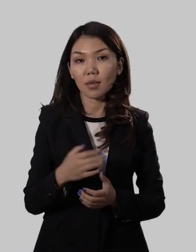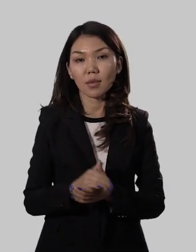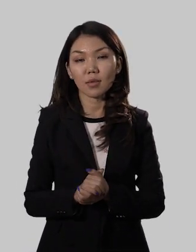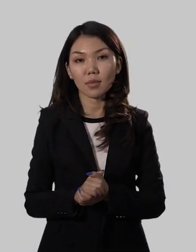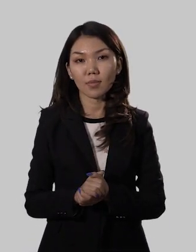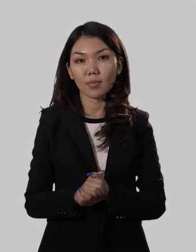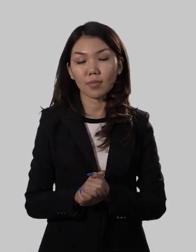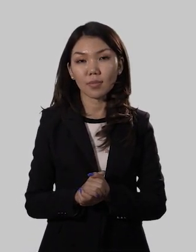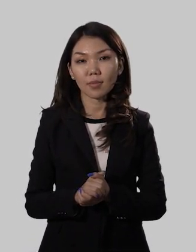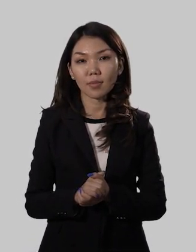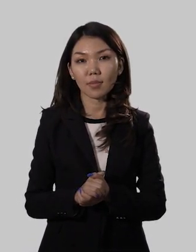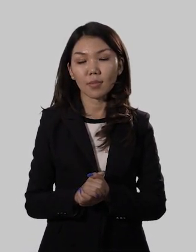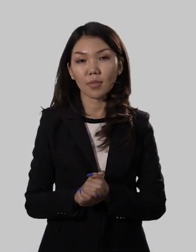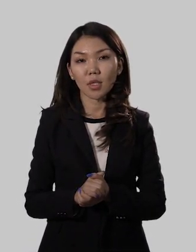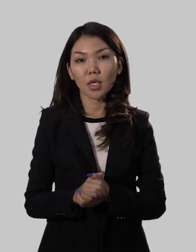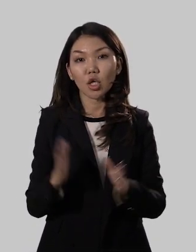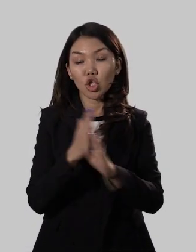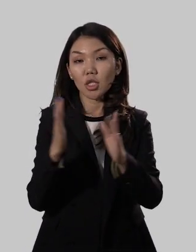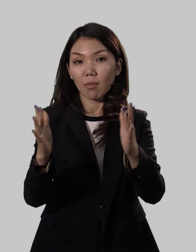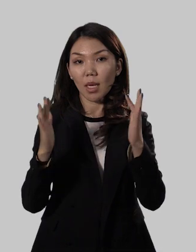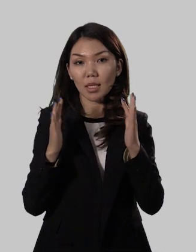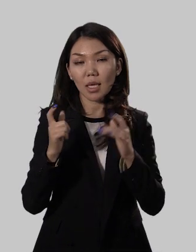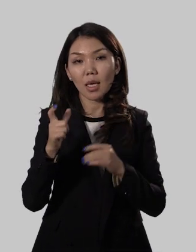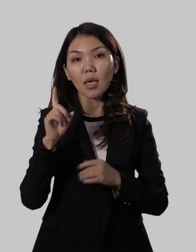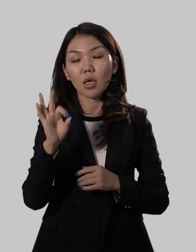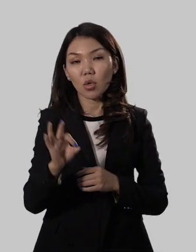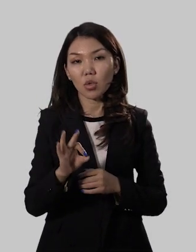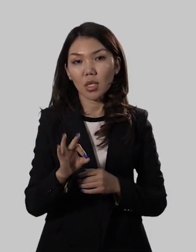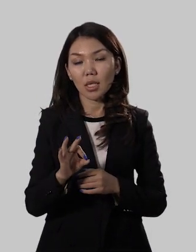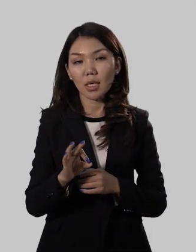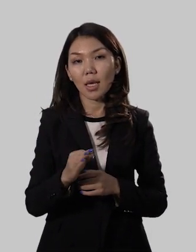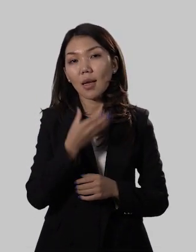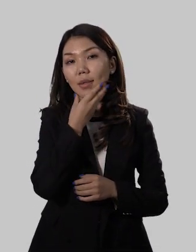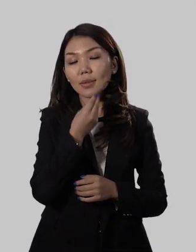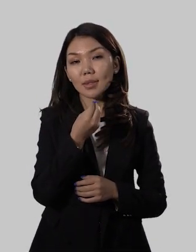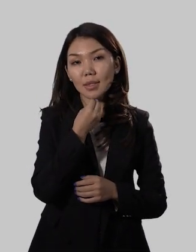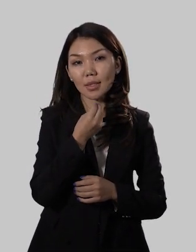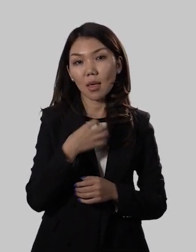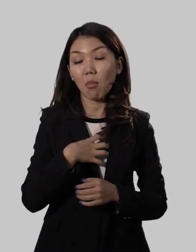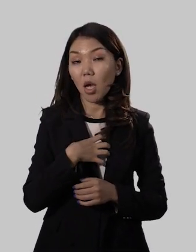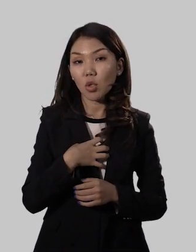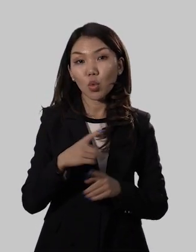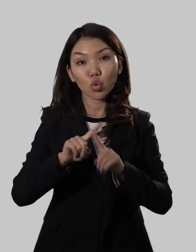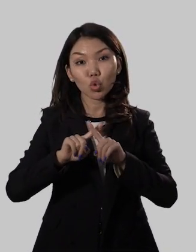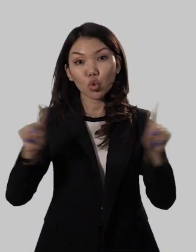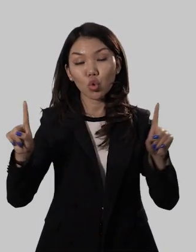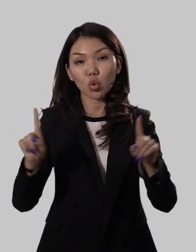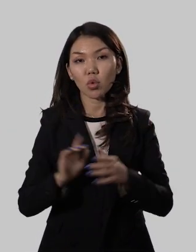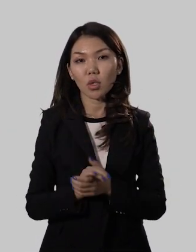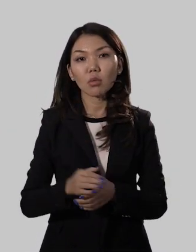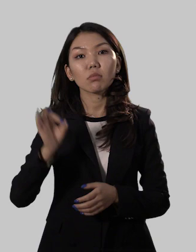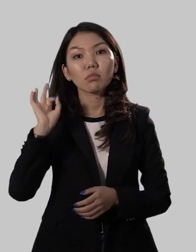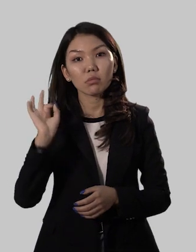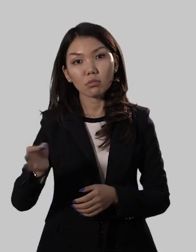баалуулукка ээ. Жаратылыш парктары экологиялык, эстетикалык баалуулугу менен